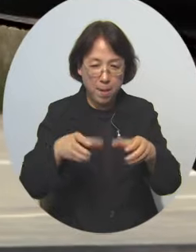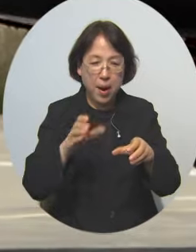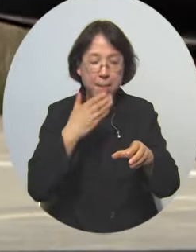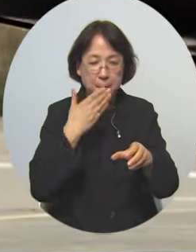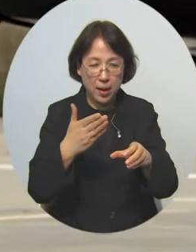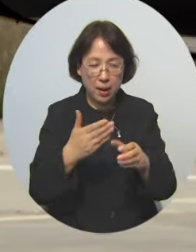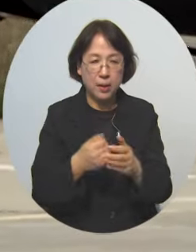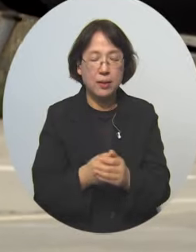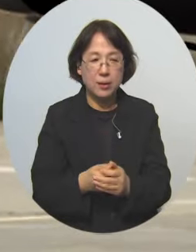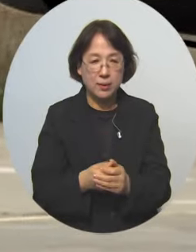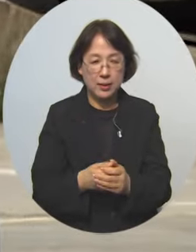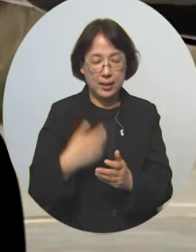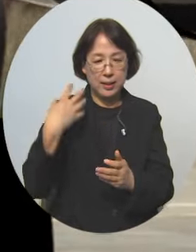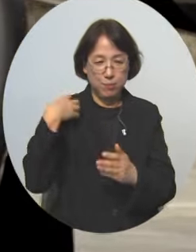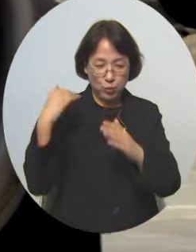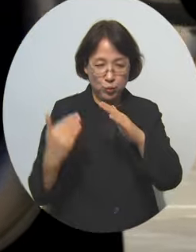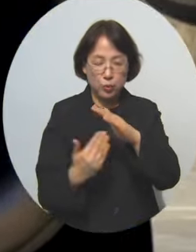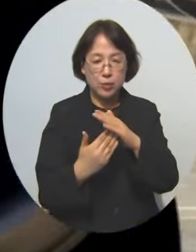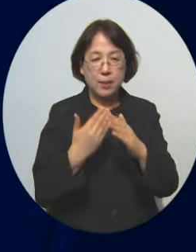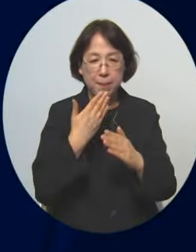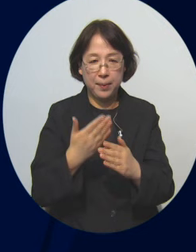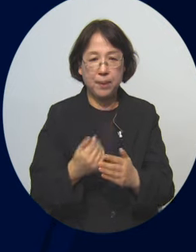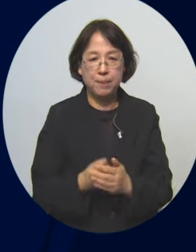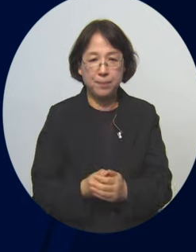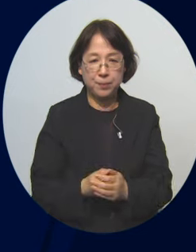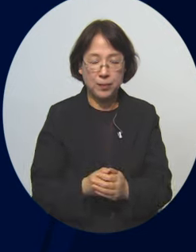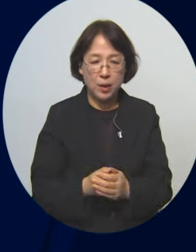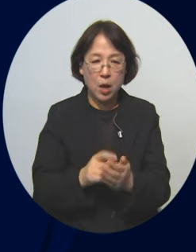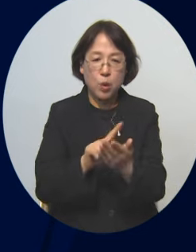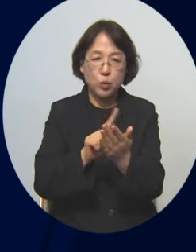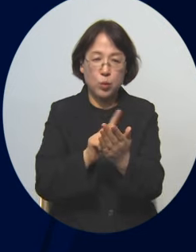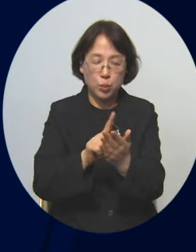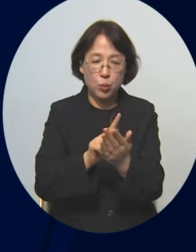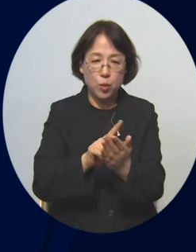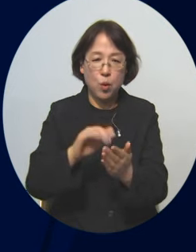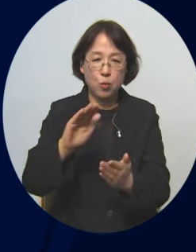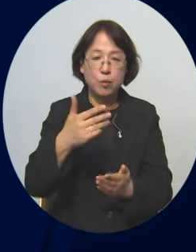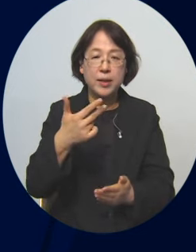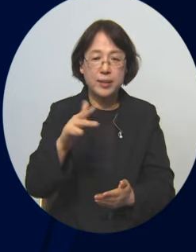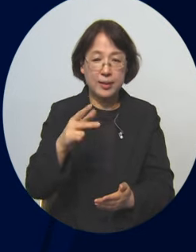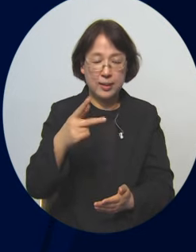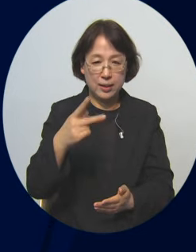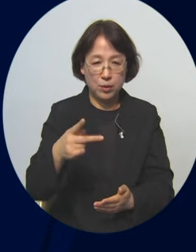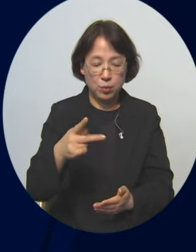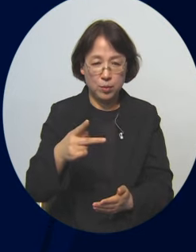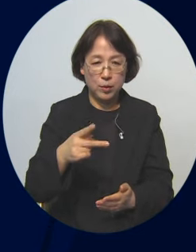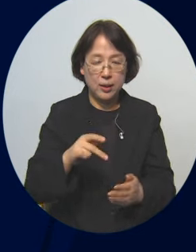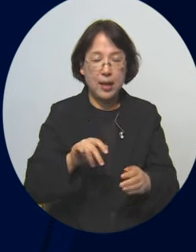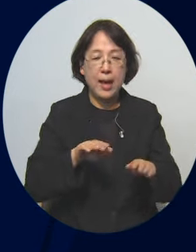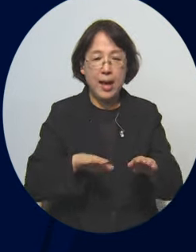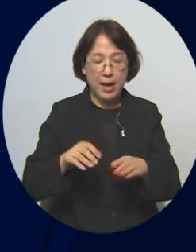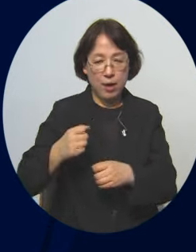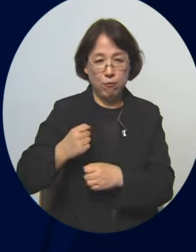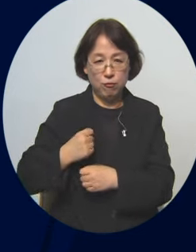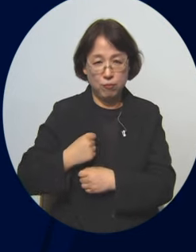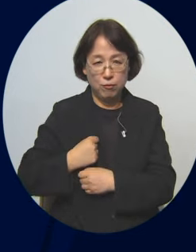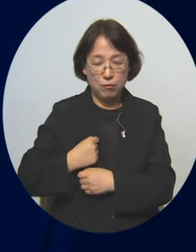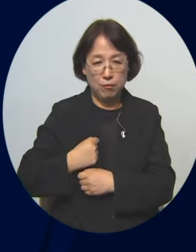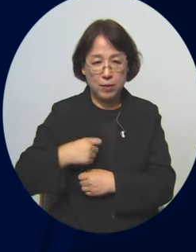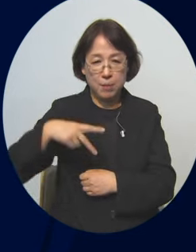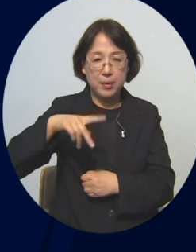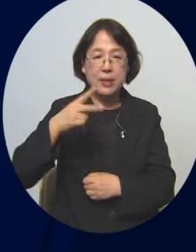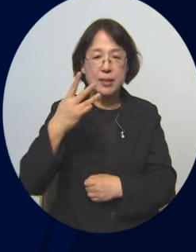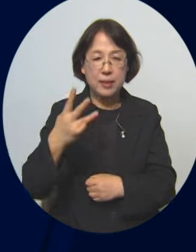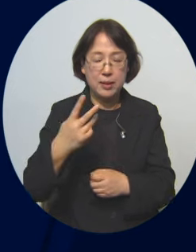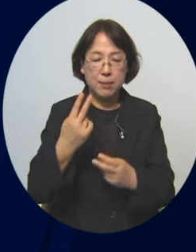초계 작전 등의 임무를 수행합니다. 최대 속도는 시속 907km로 우리 해군의 해상 초계기인 P3보다